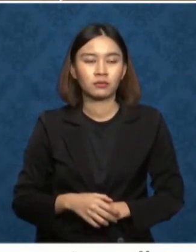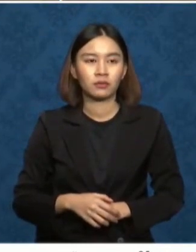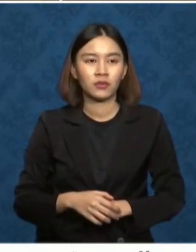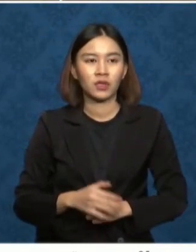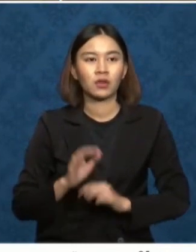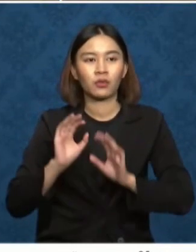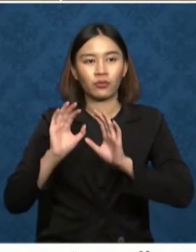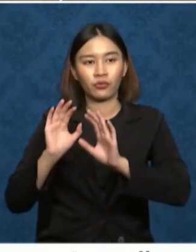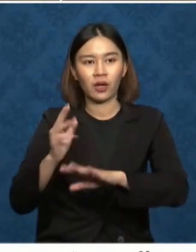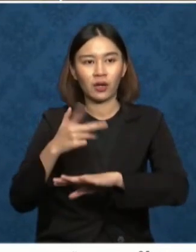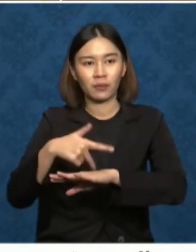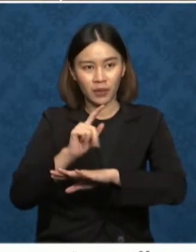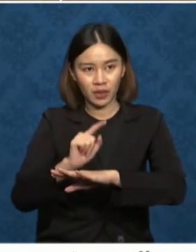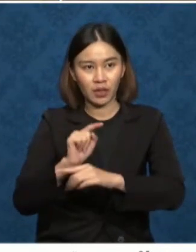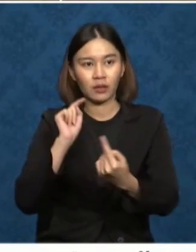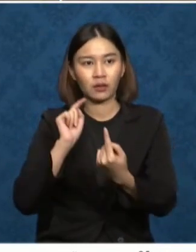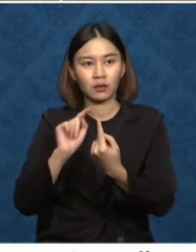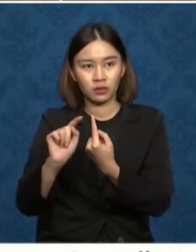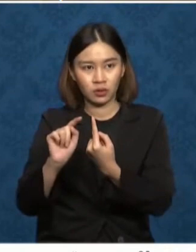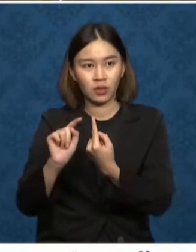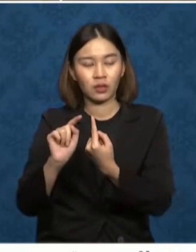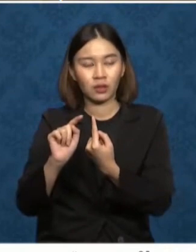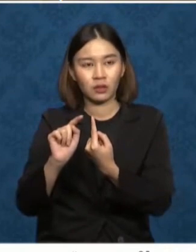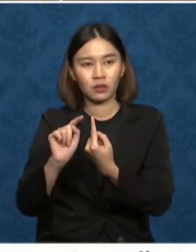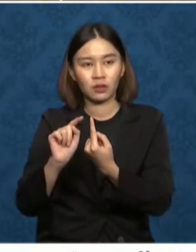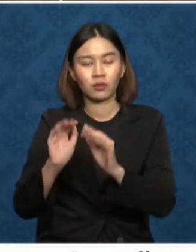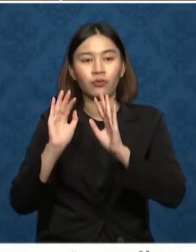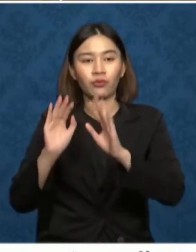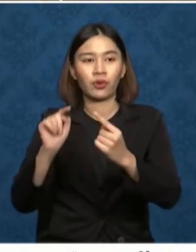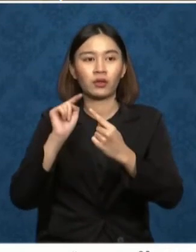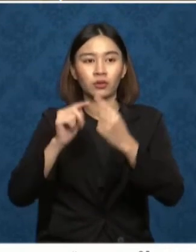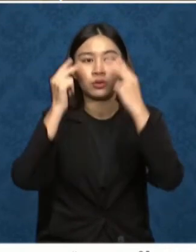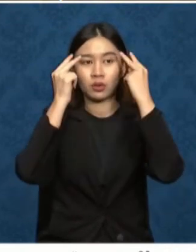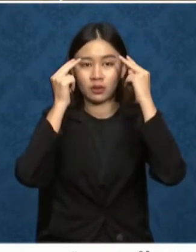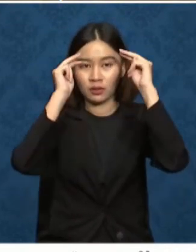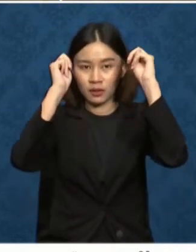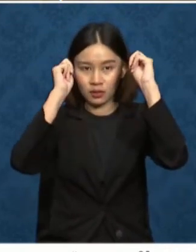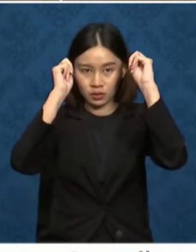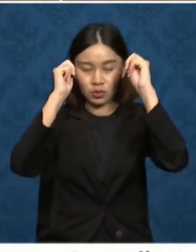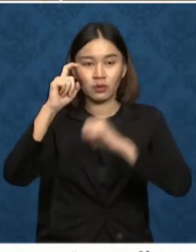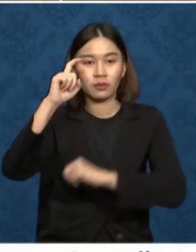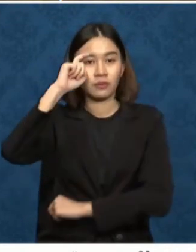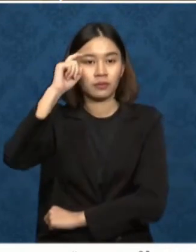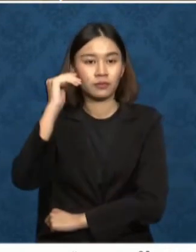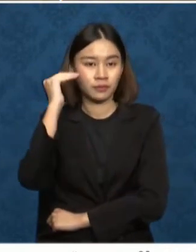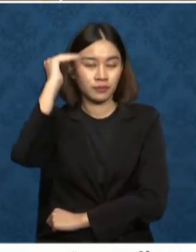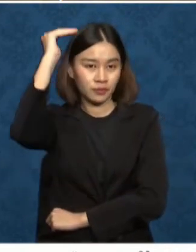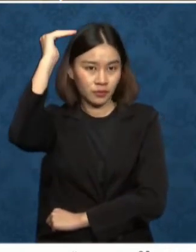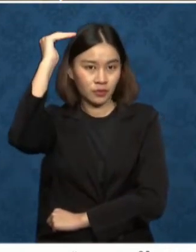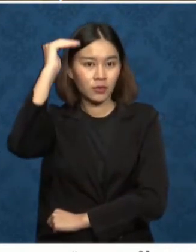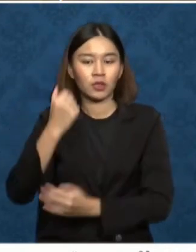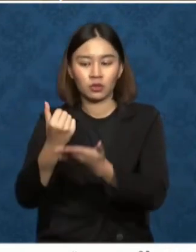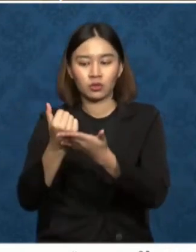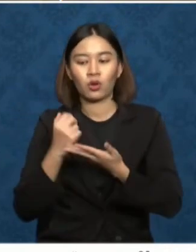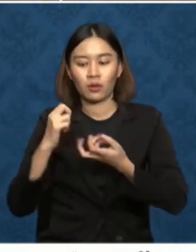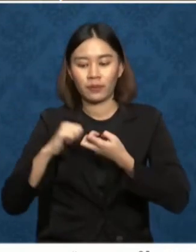จึงขอฝากท่านประธานสภาที่เคารพไปยังท่านนายกรัฐมนตรีท่านเศรษฐาทวีสินให้ได้ช่ว